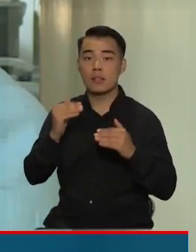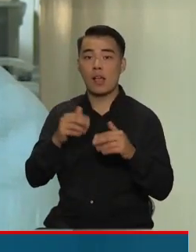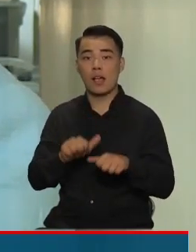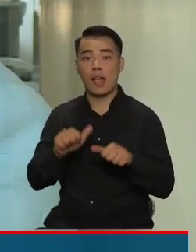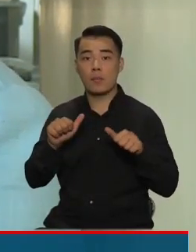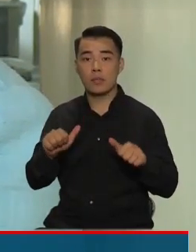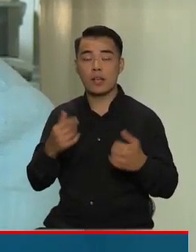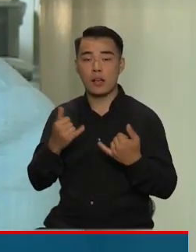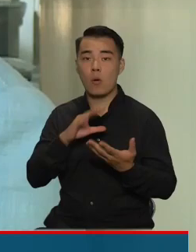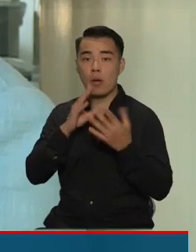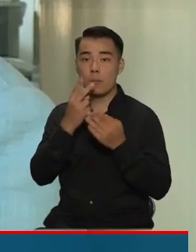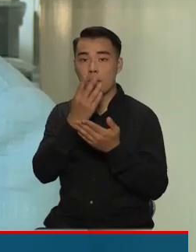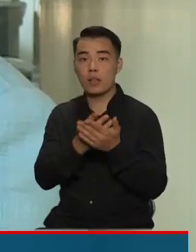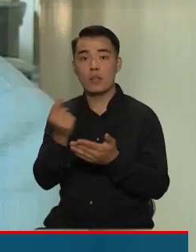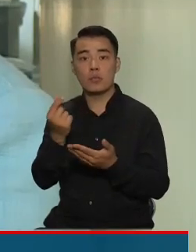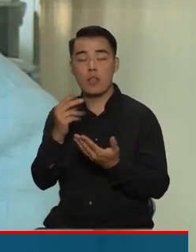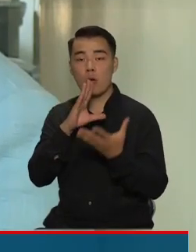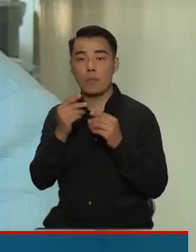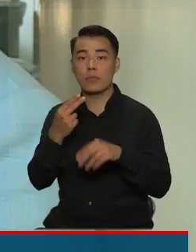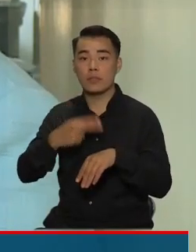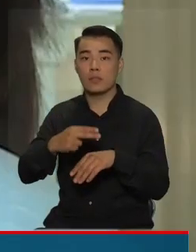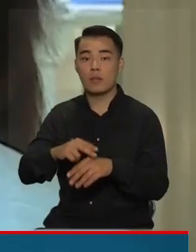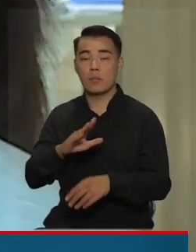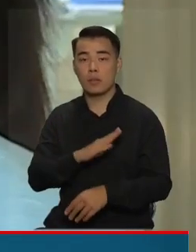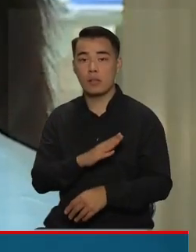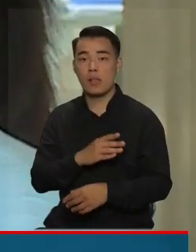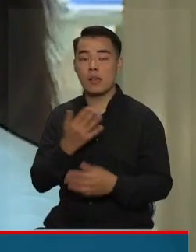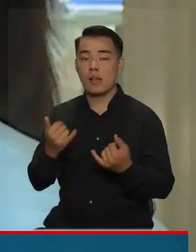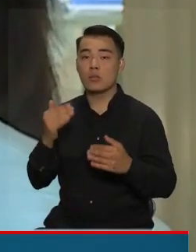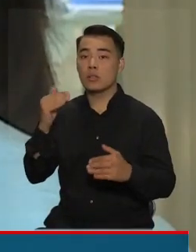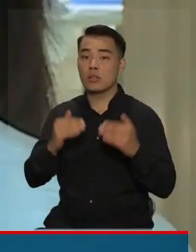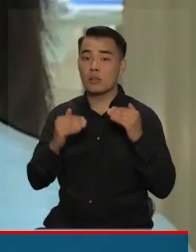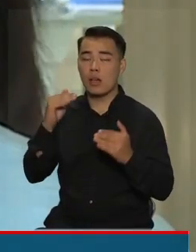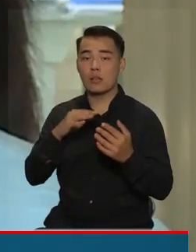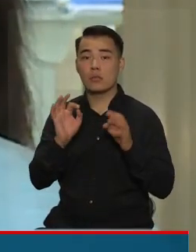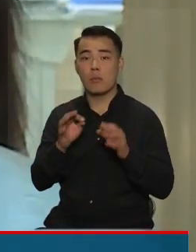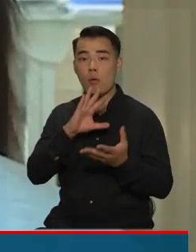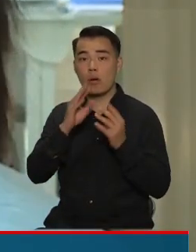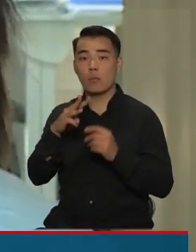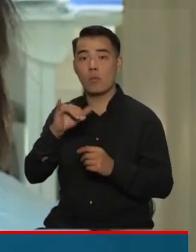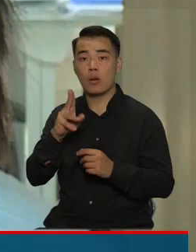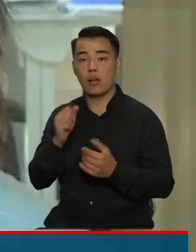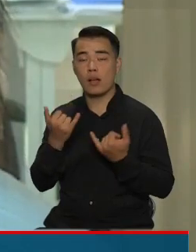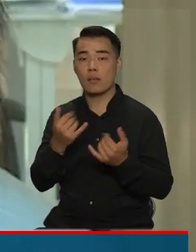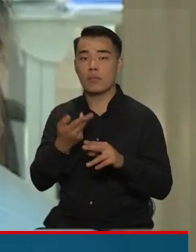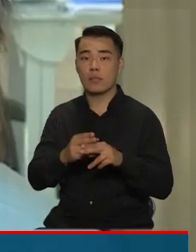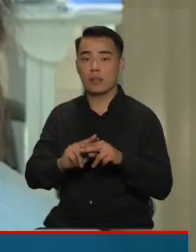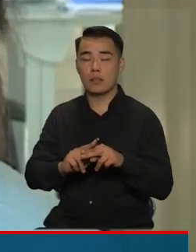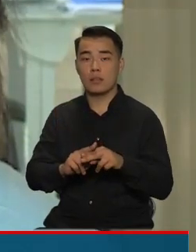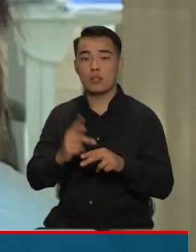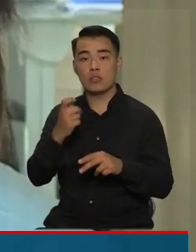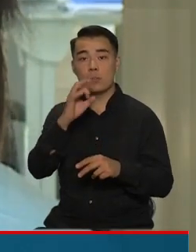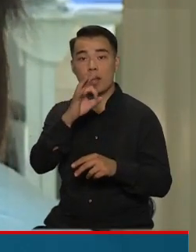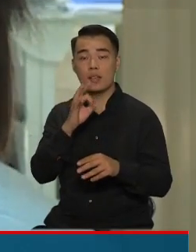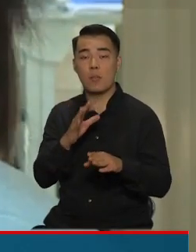деңгейде бірінші сортты бидай ұнының көлемін сатып алған болатынбыз. Тұрақтандыру қорындағы ұнның көлемі негізі жалпы